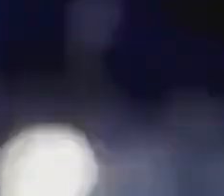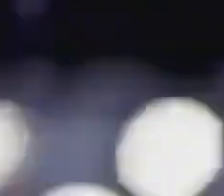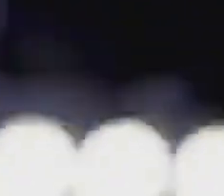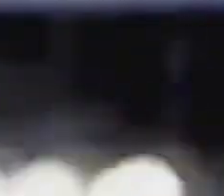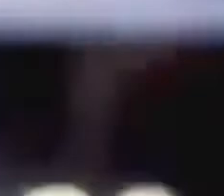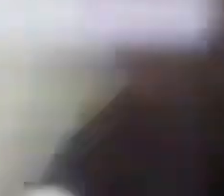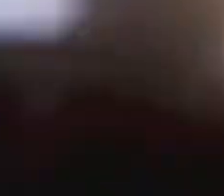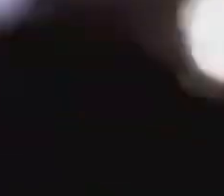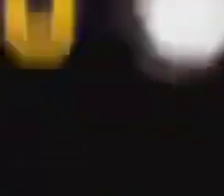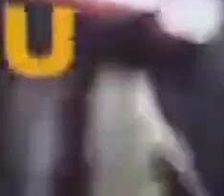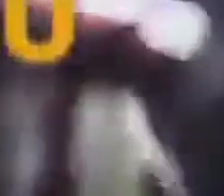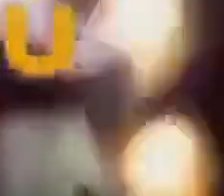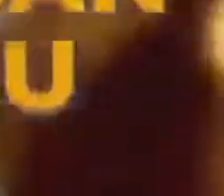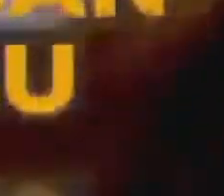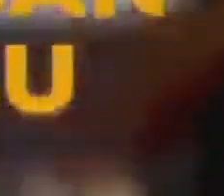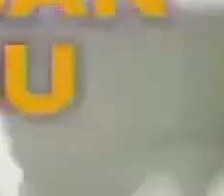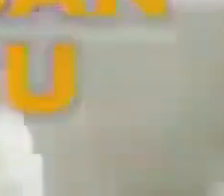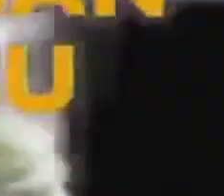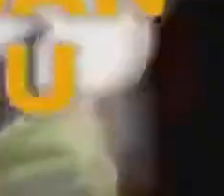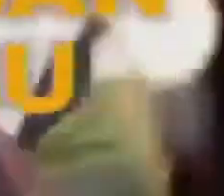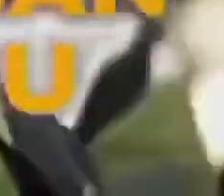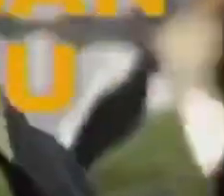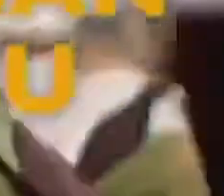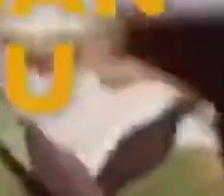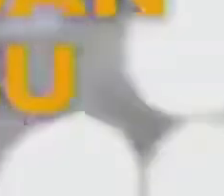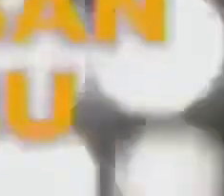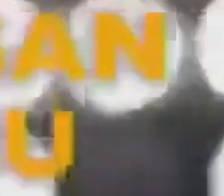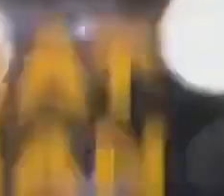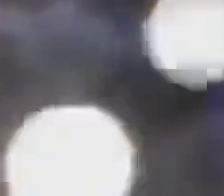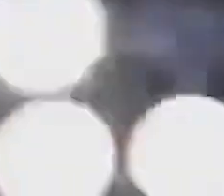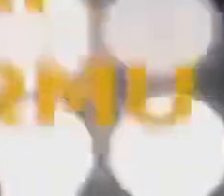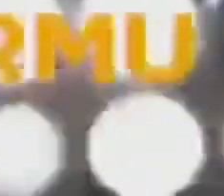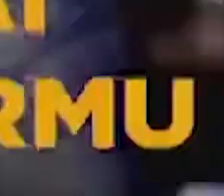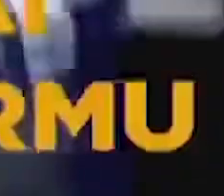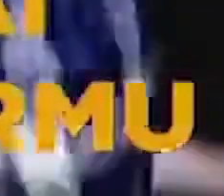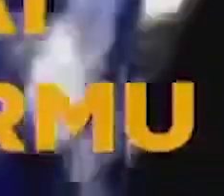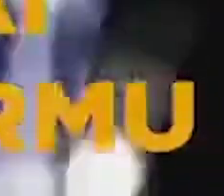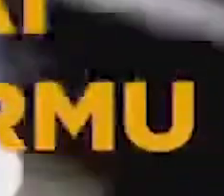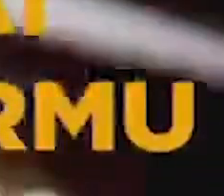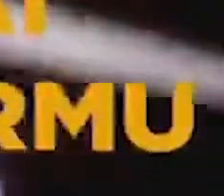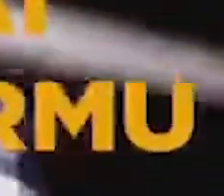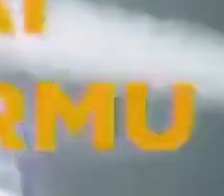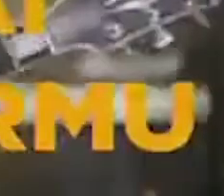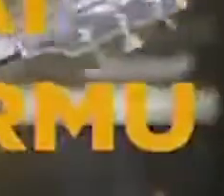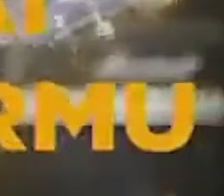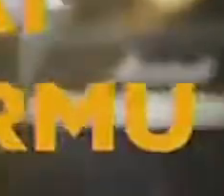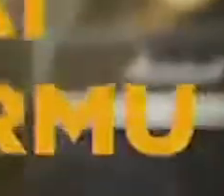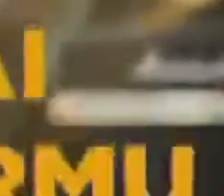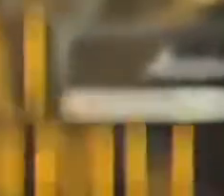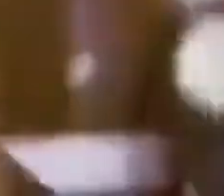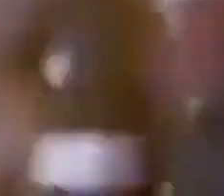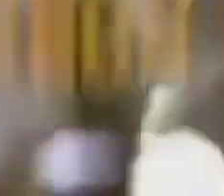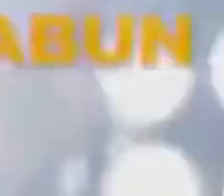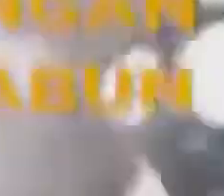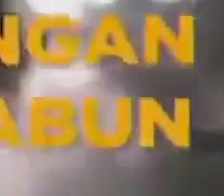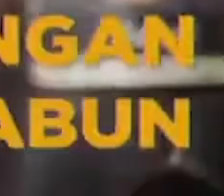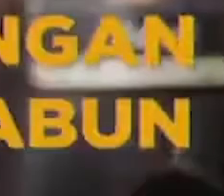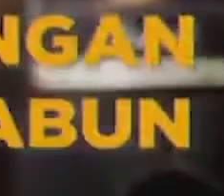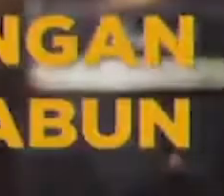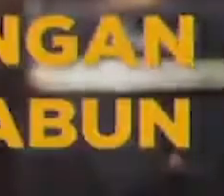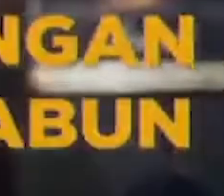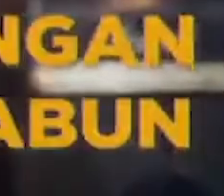lagi Ingat pesan ibu pakai maskermu